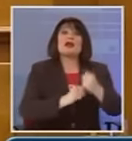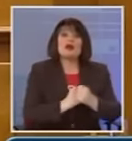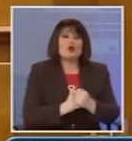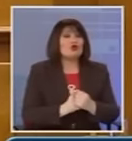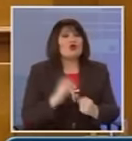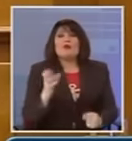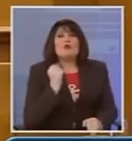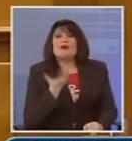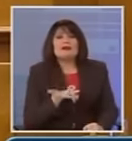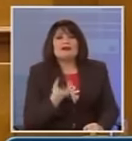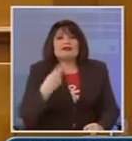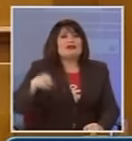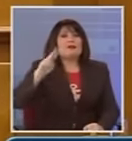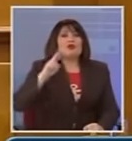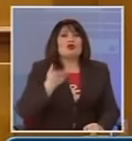αλλού.